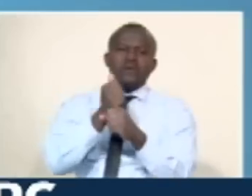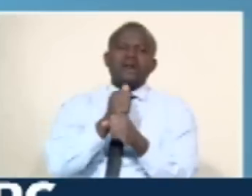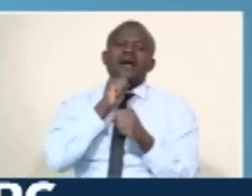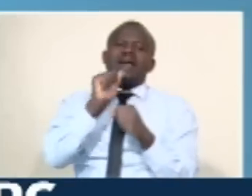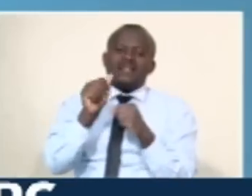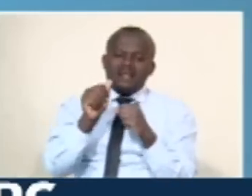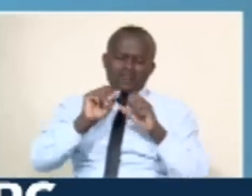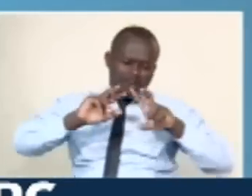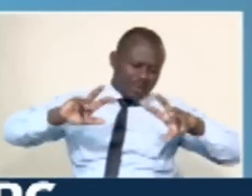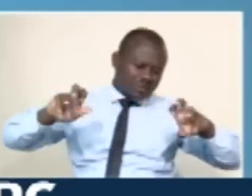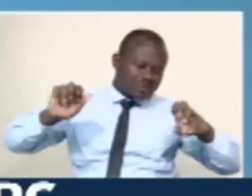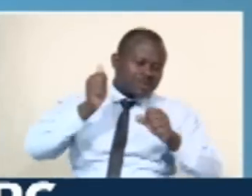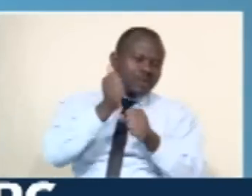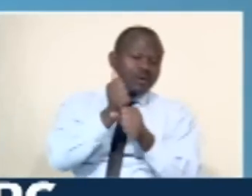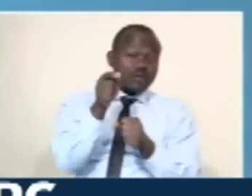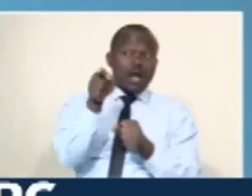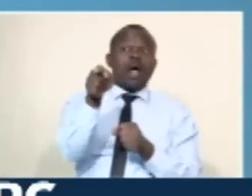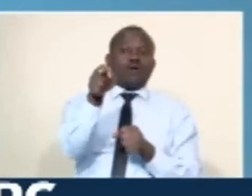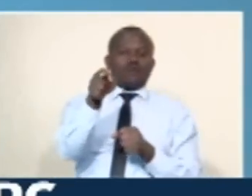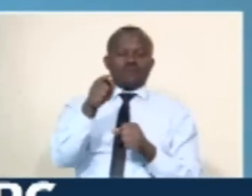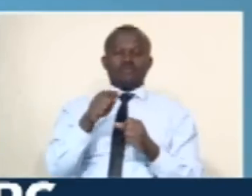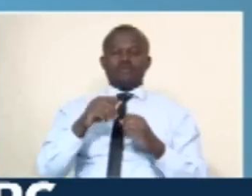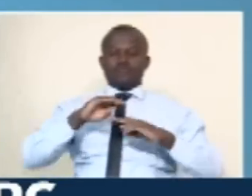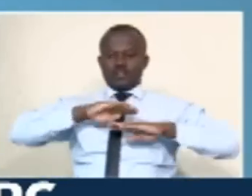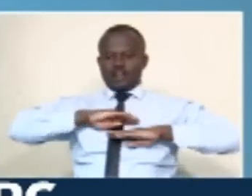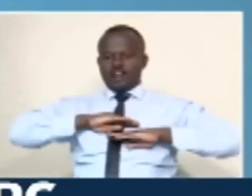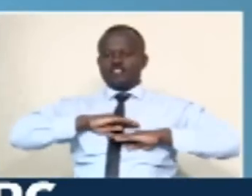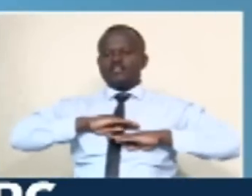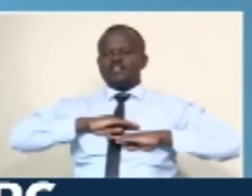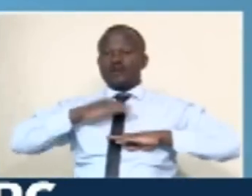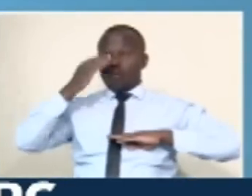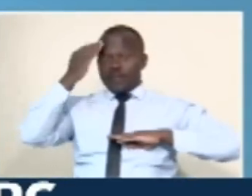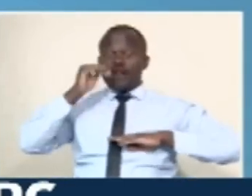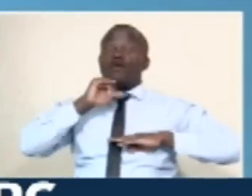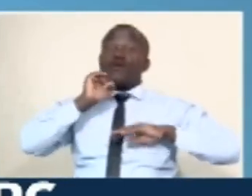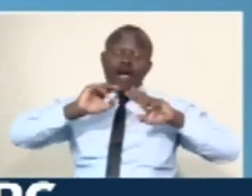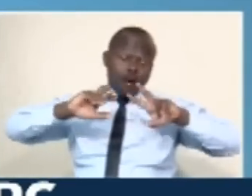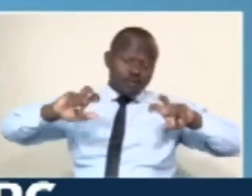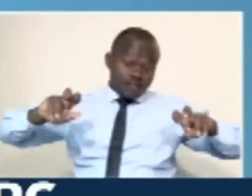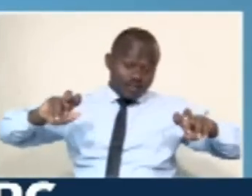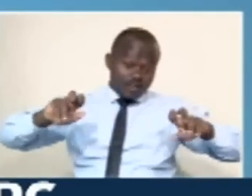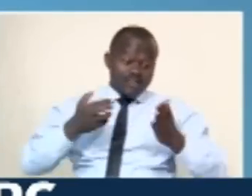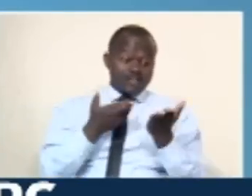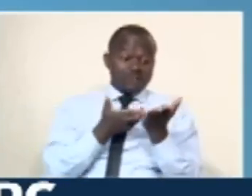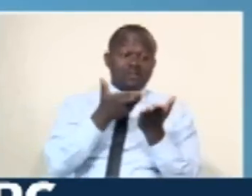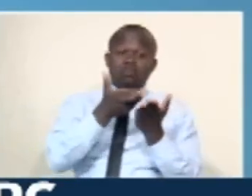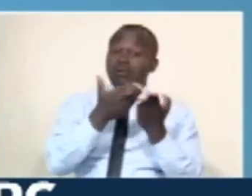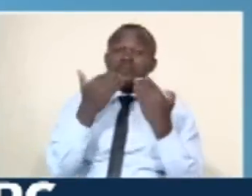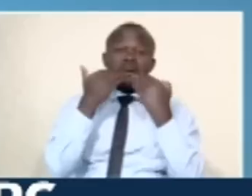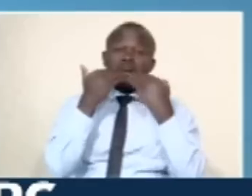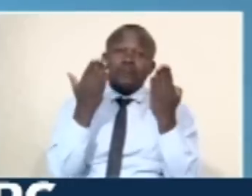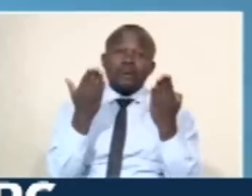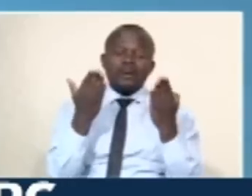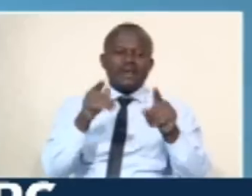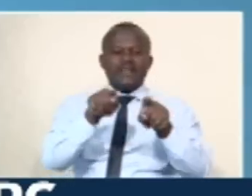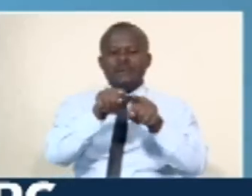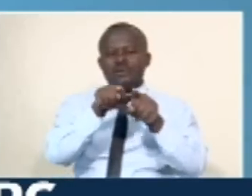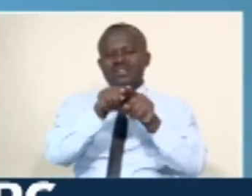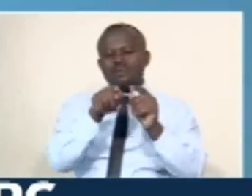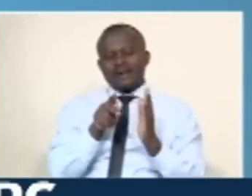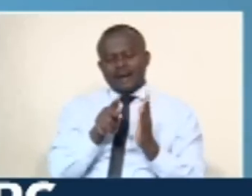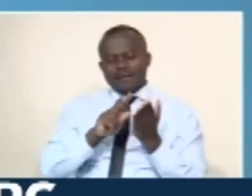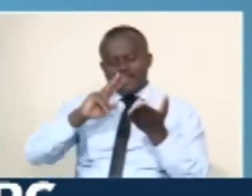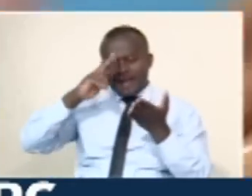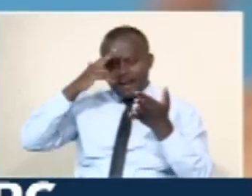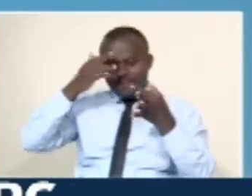perereza urakora? Aho nyine harahagije kugira ngo tuvuge tuti ibyo ngibyo ni ugushyushya imitwe, ni mwene bya byemezo guverinoma ya Kongo